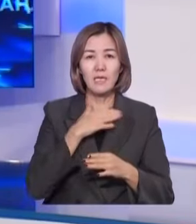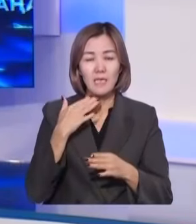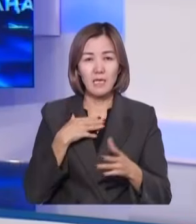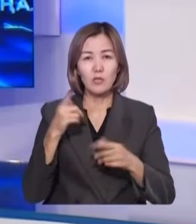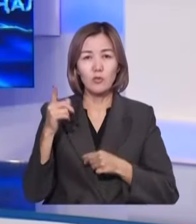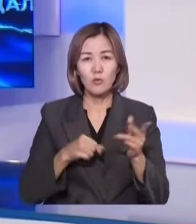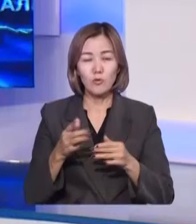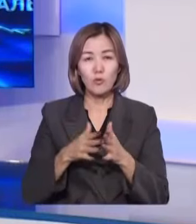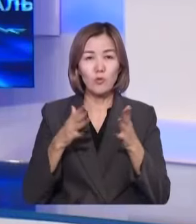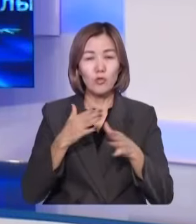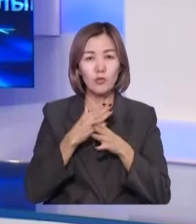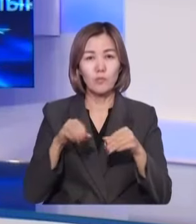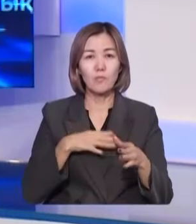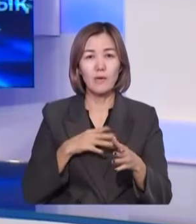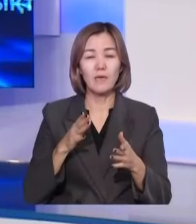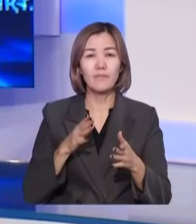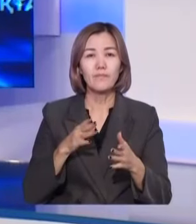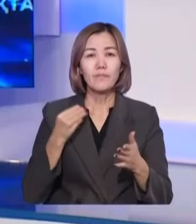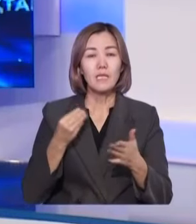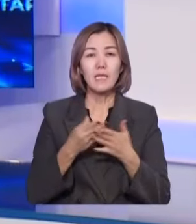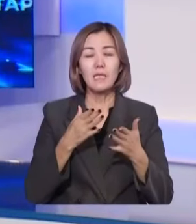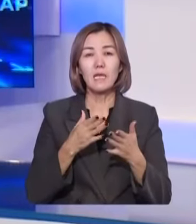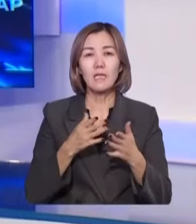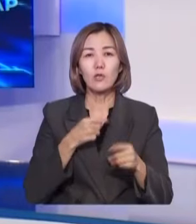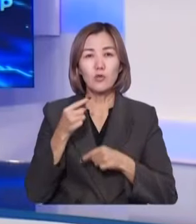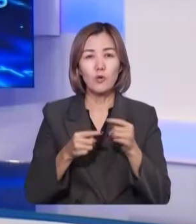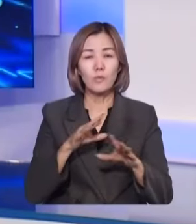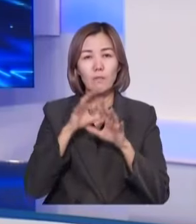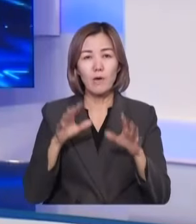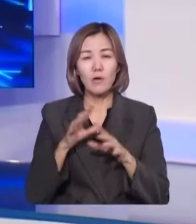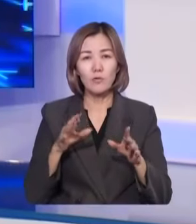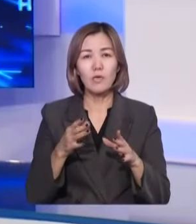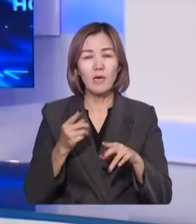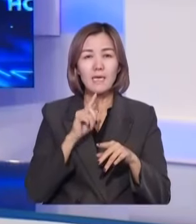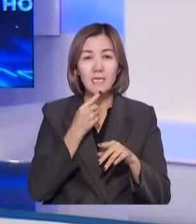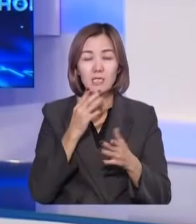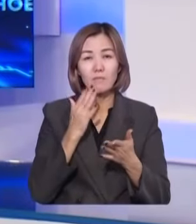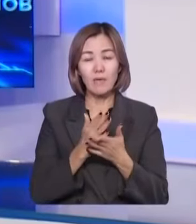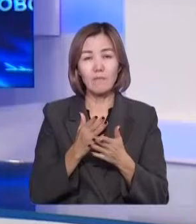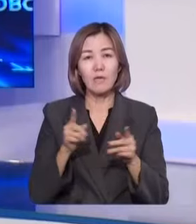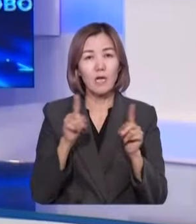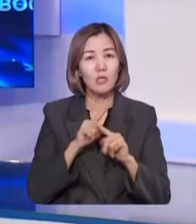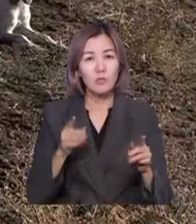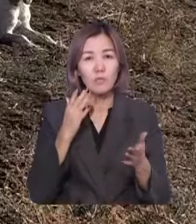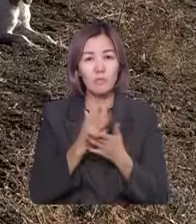өндірісіне үлкен серпін береді. Элиталық тұқымды бағудың қандай қиыншылықтары мен артықшылықтары бар? Бейнематериалдан